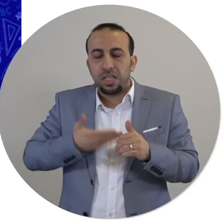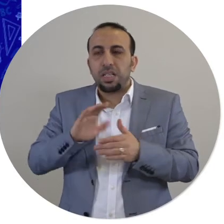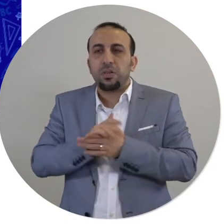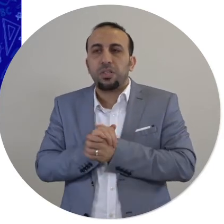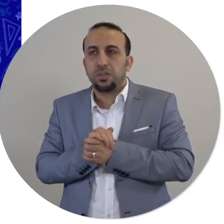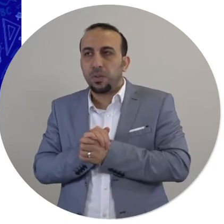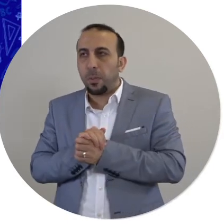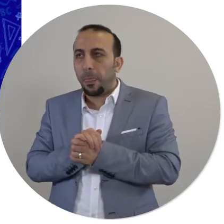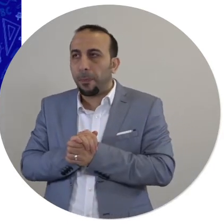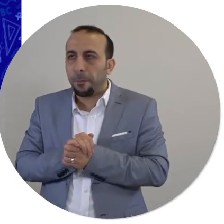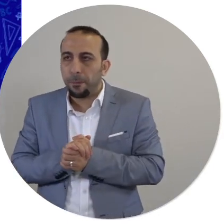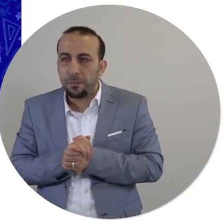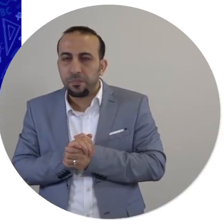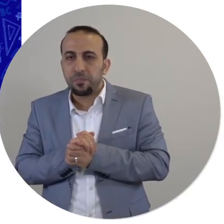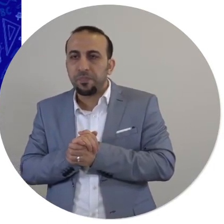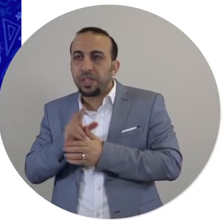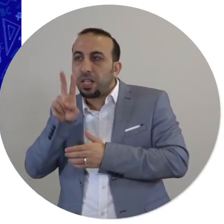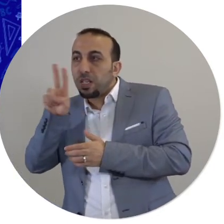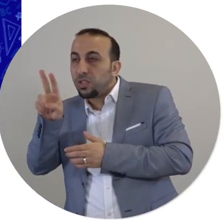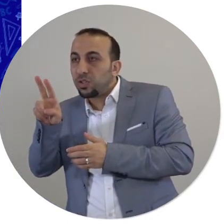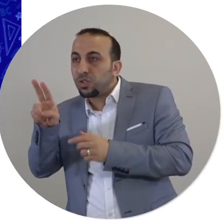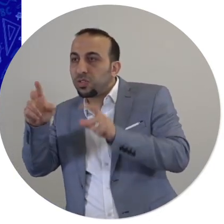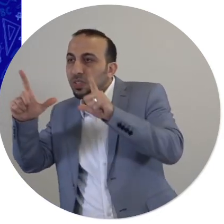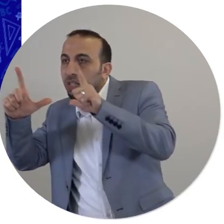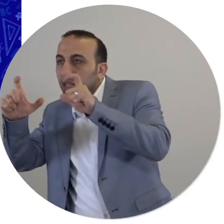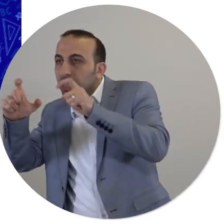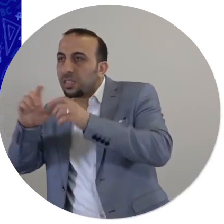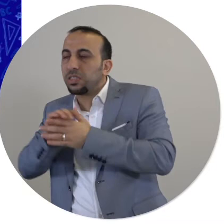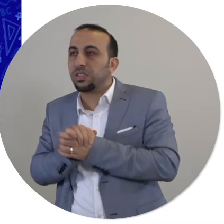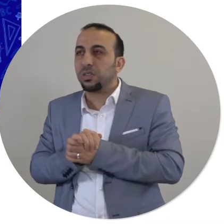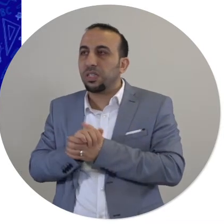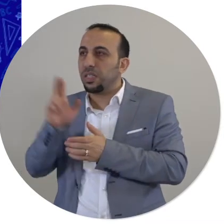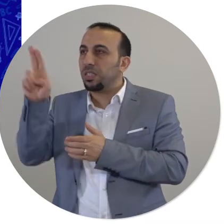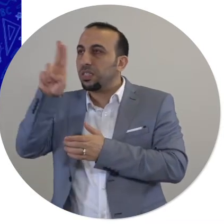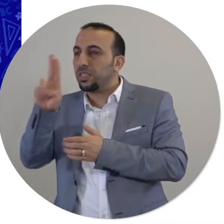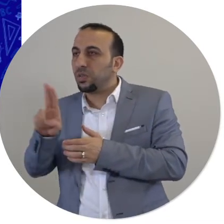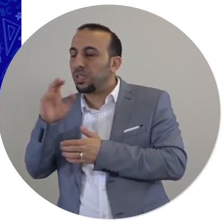صور ونحد، والمطلوب منا تحديد المرحلة العمرية التي يمر بها المجتمع.